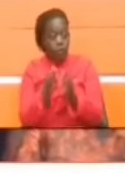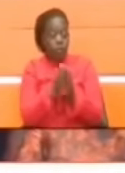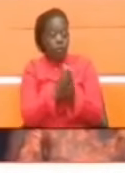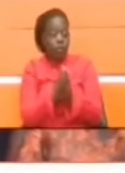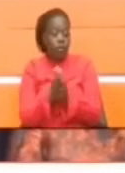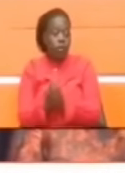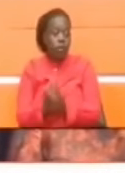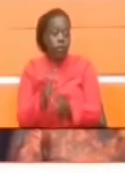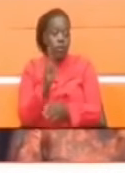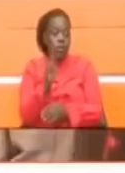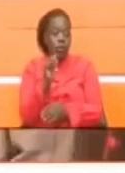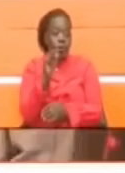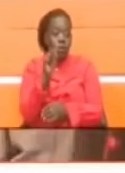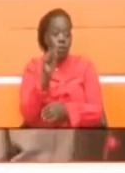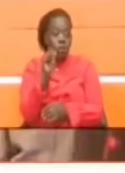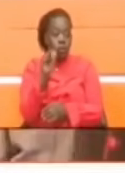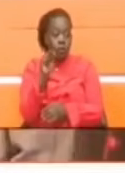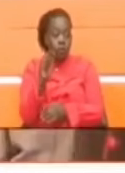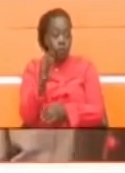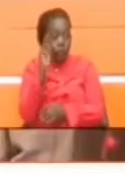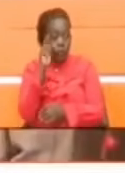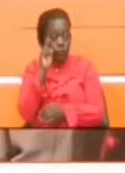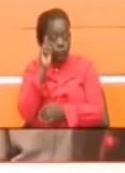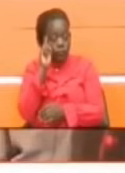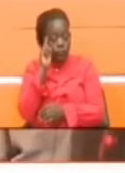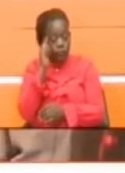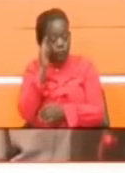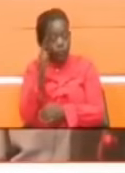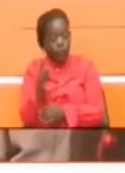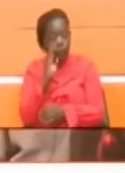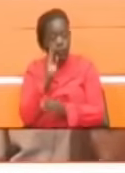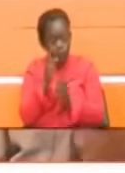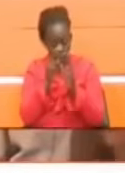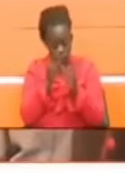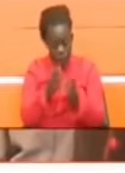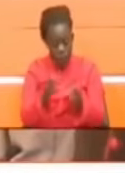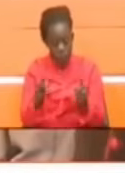Kasana olw'obwetoowaze. Naffe ng'abantu